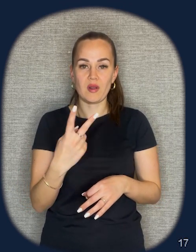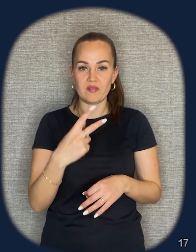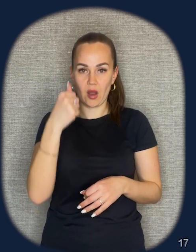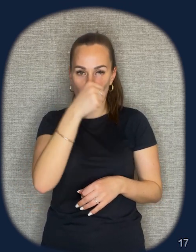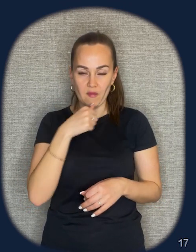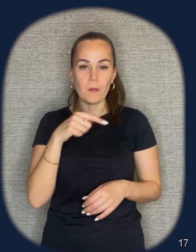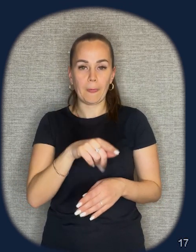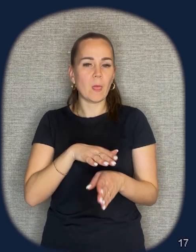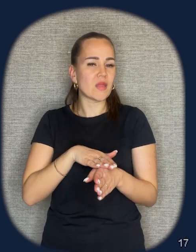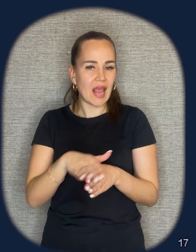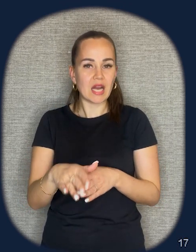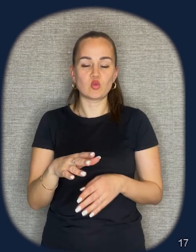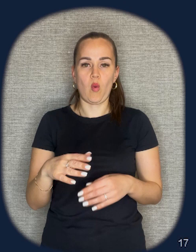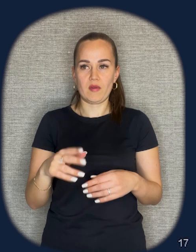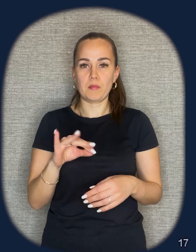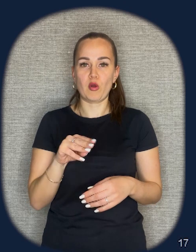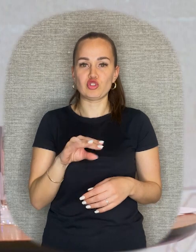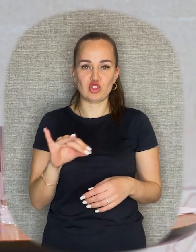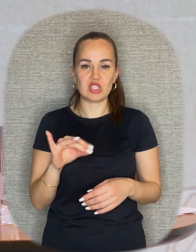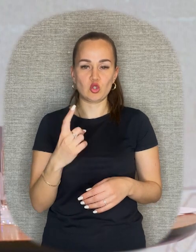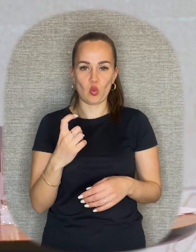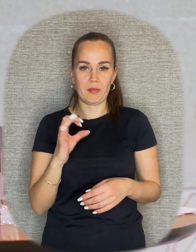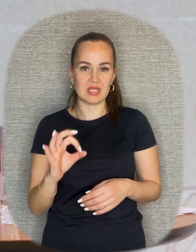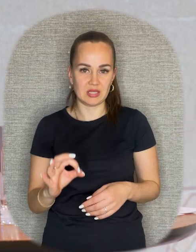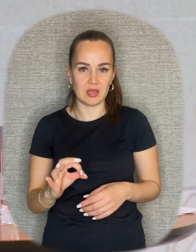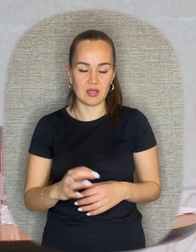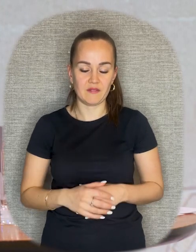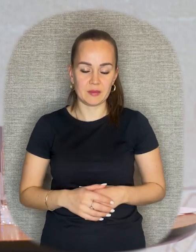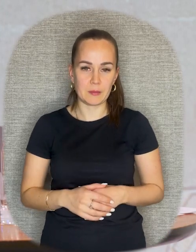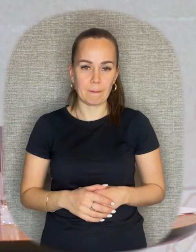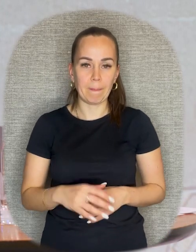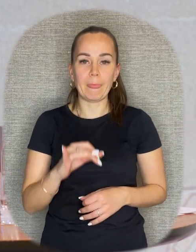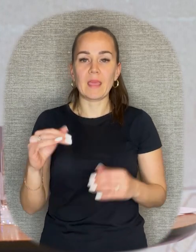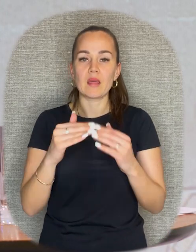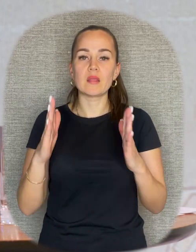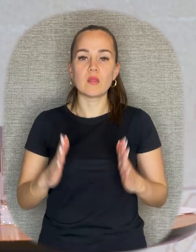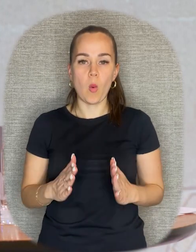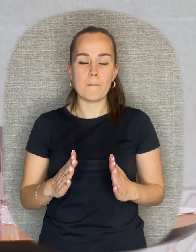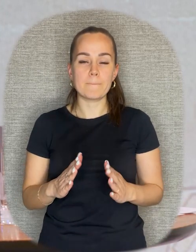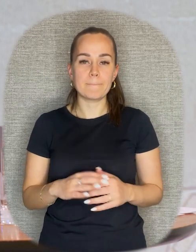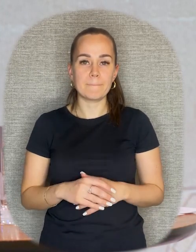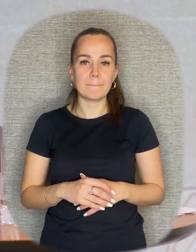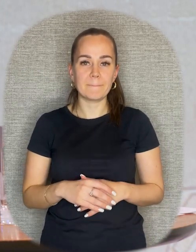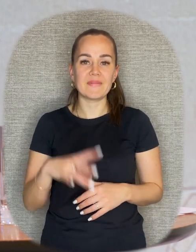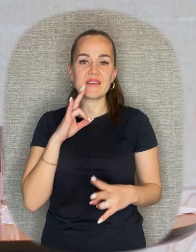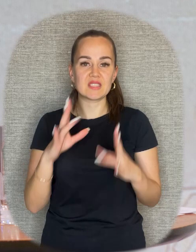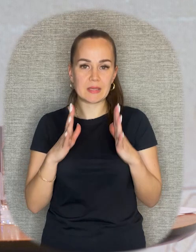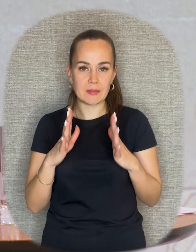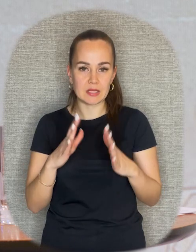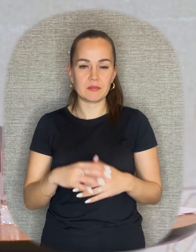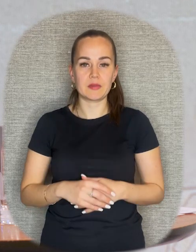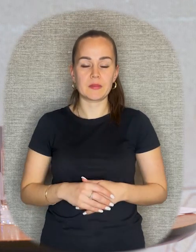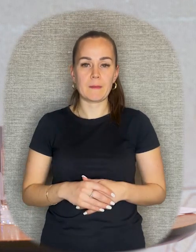в метро адмиралтейское это проект сорок второго года реализованный практически на